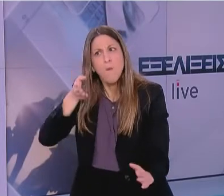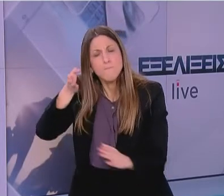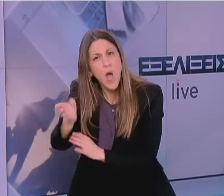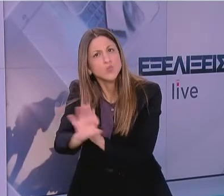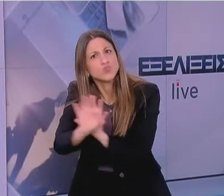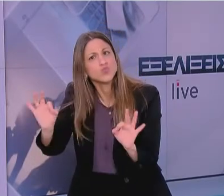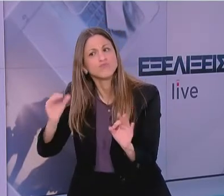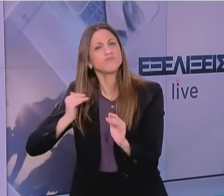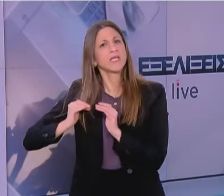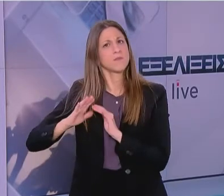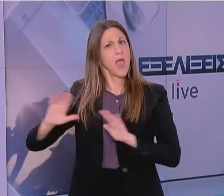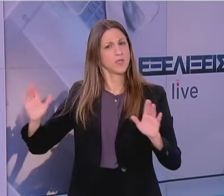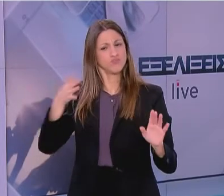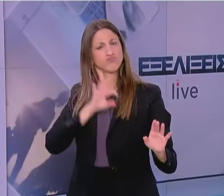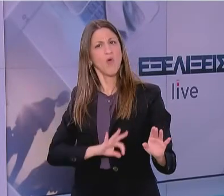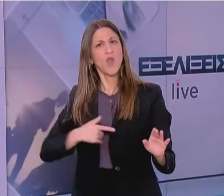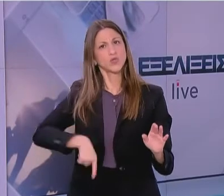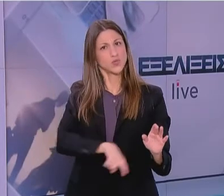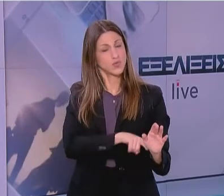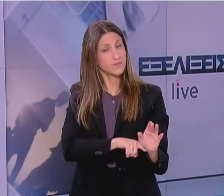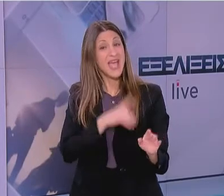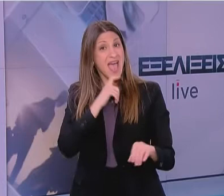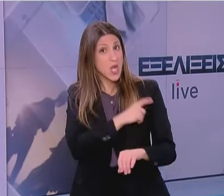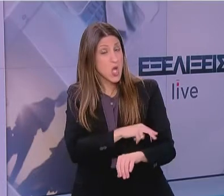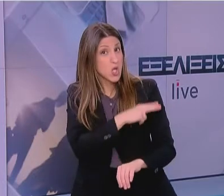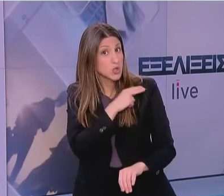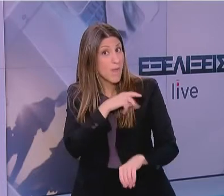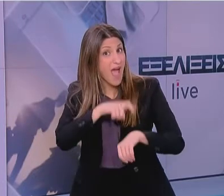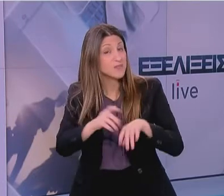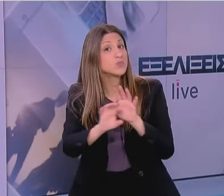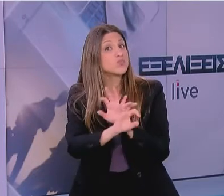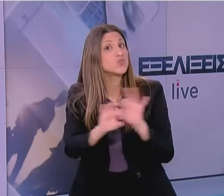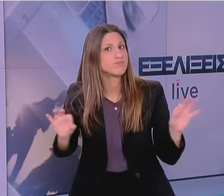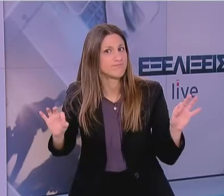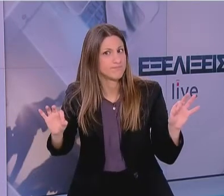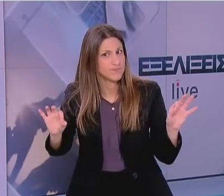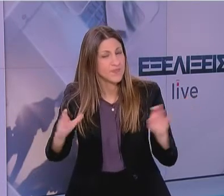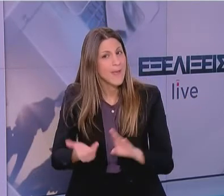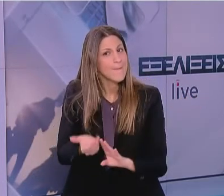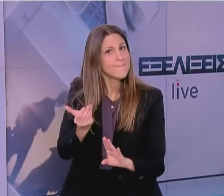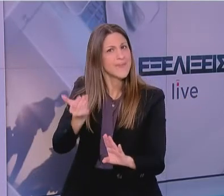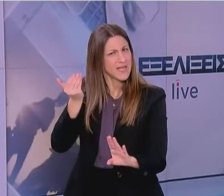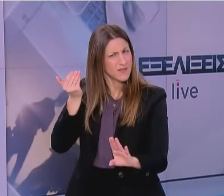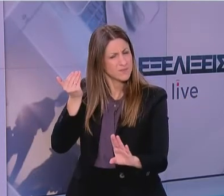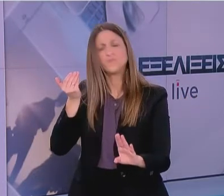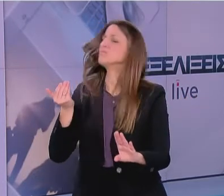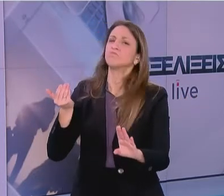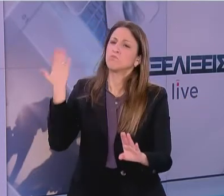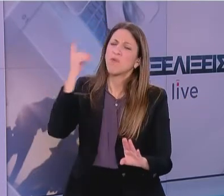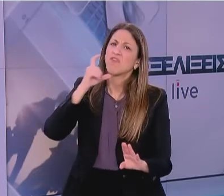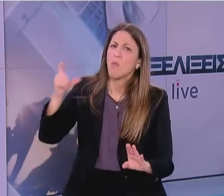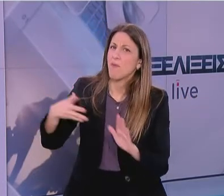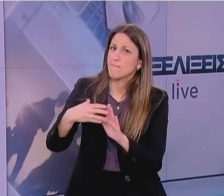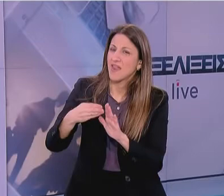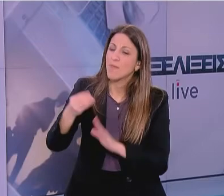πω χαρακτηριστικά, επειδή σε προηγούμενες αναφορές έχουμε αναφερθεί αρκετές φορές